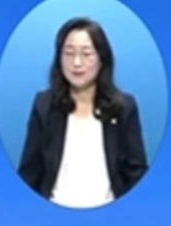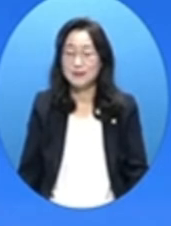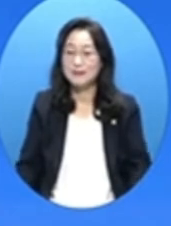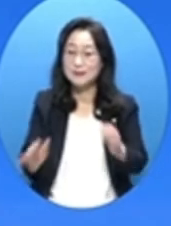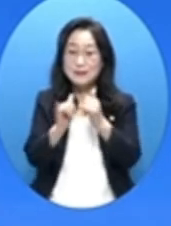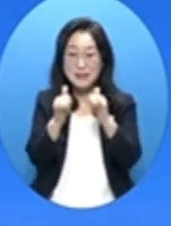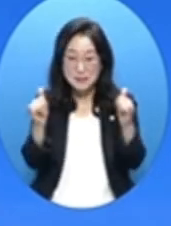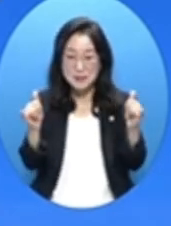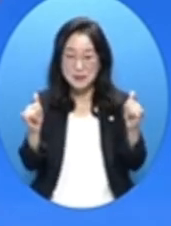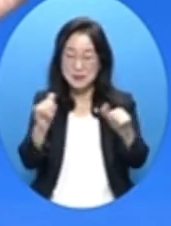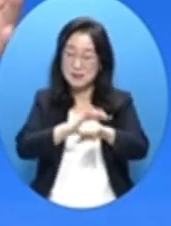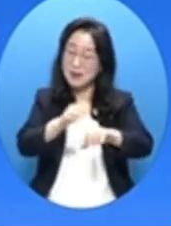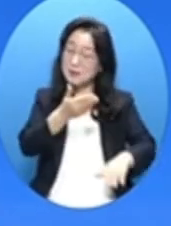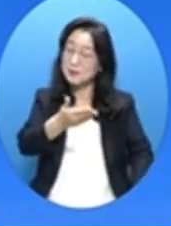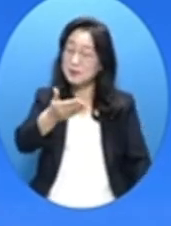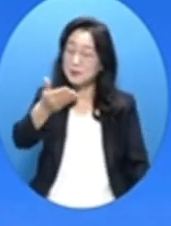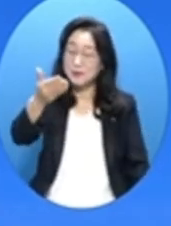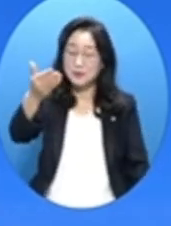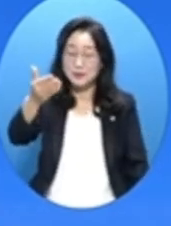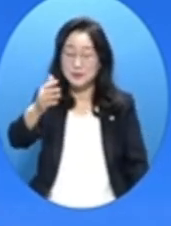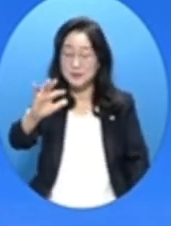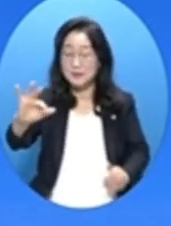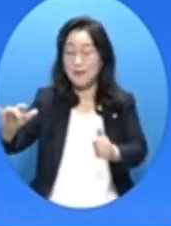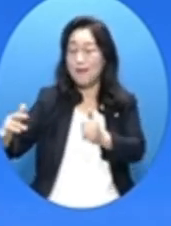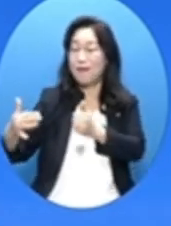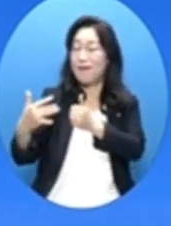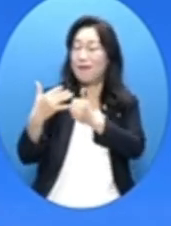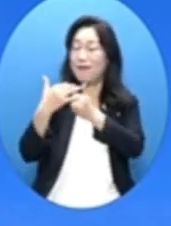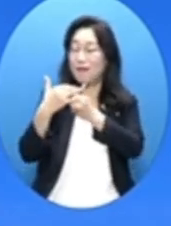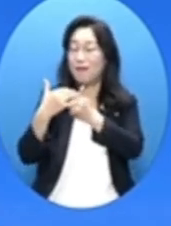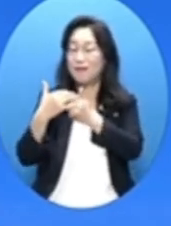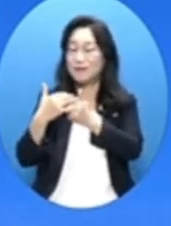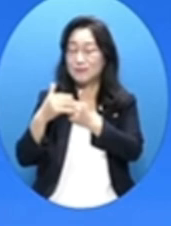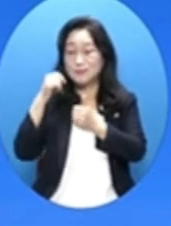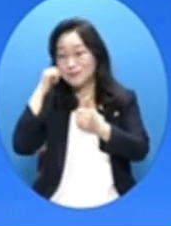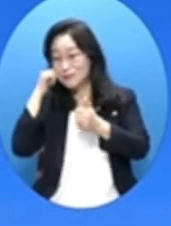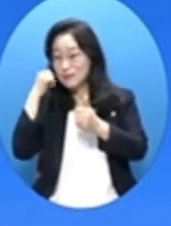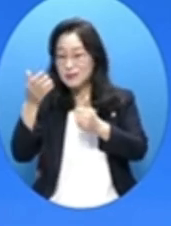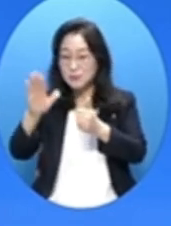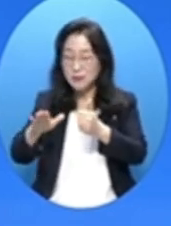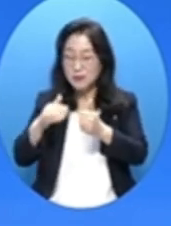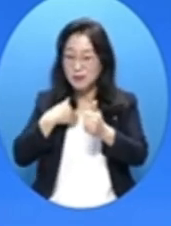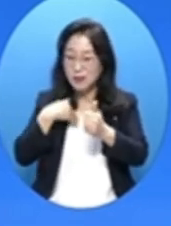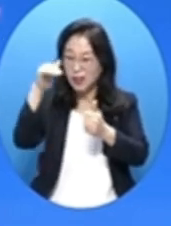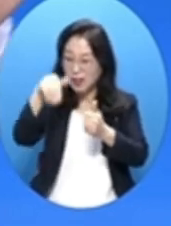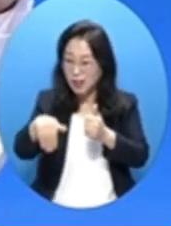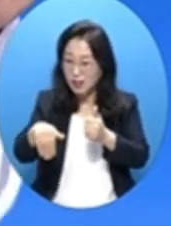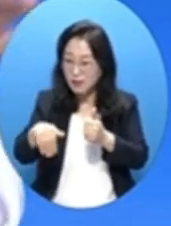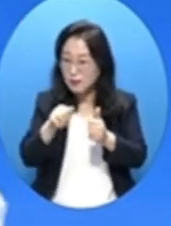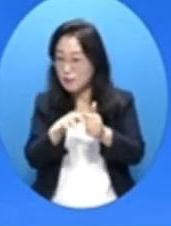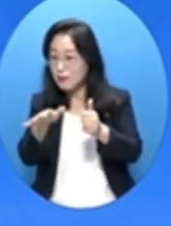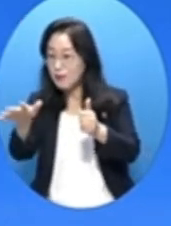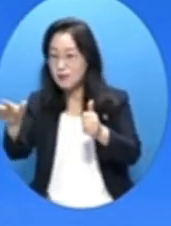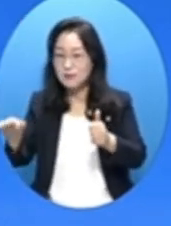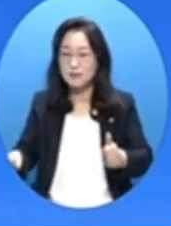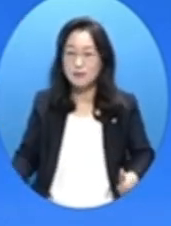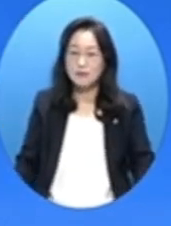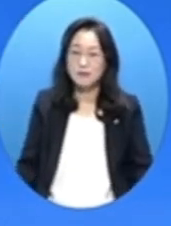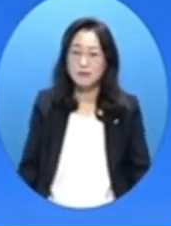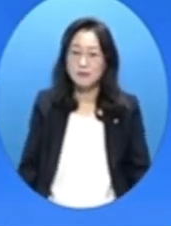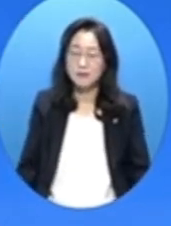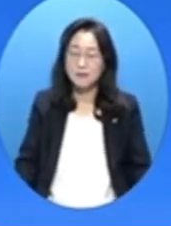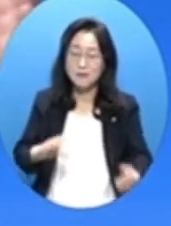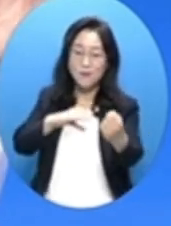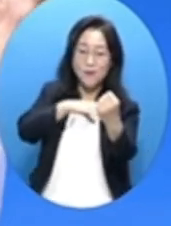사람들이 잘 될 때는 주변에 사람들이 많이 몰려오는데 안 될 때는 사람이 하나둘씩 다 떠나갑니다.